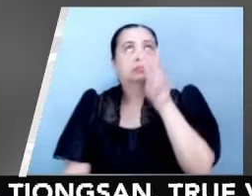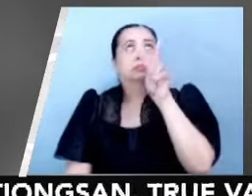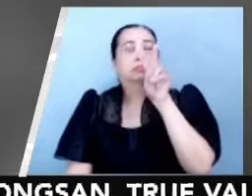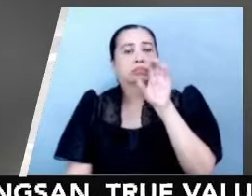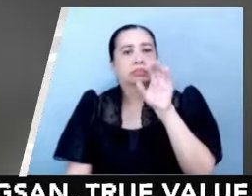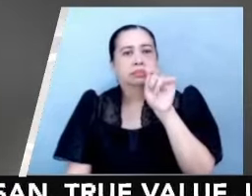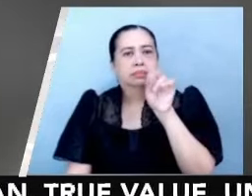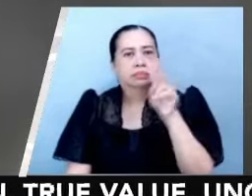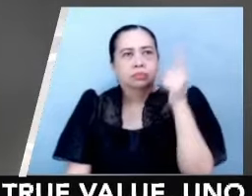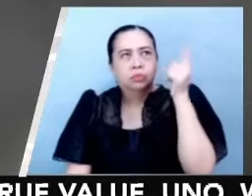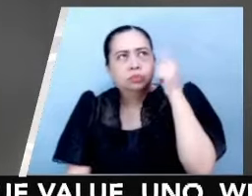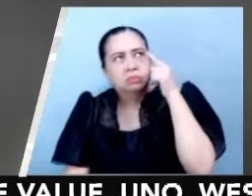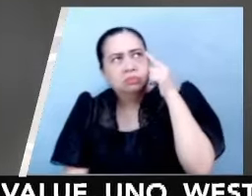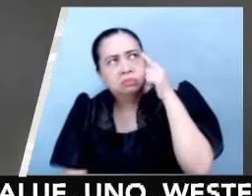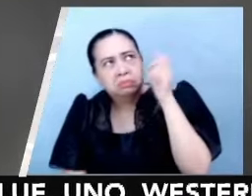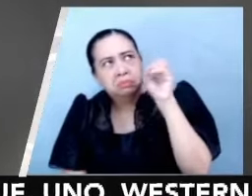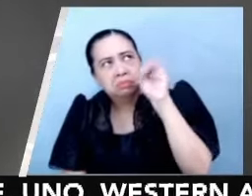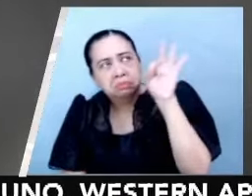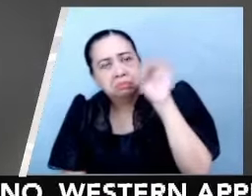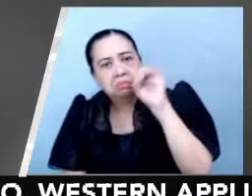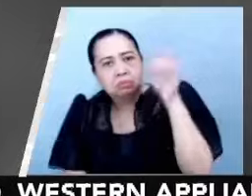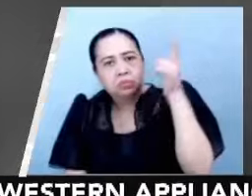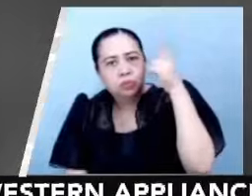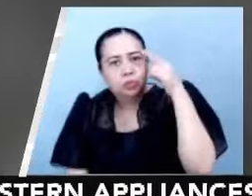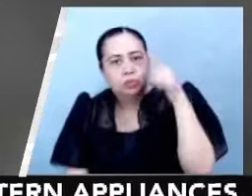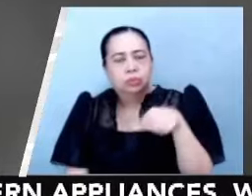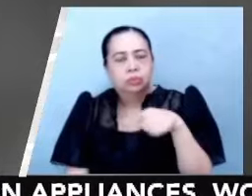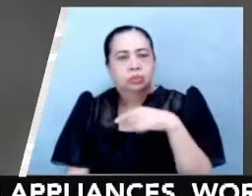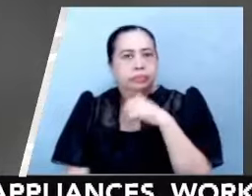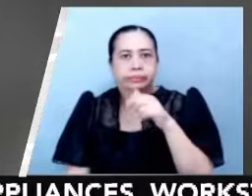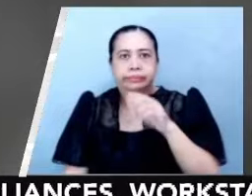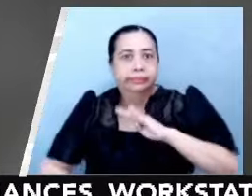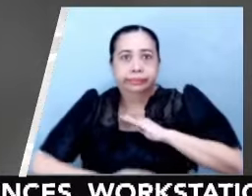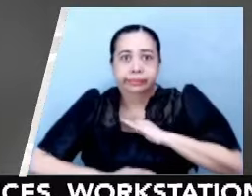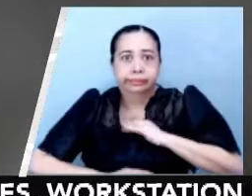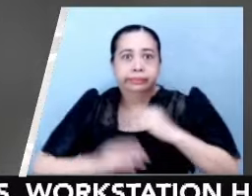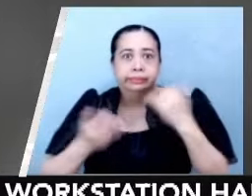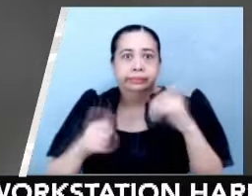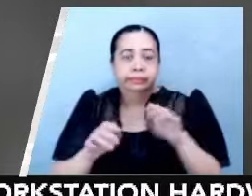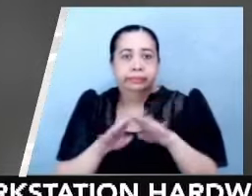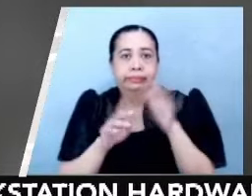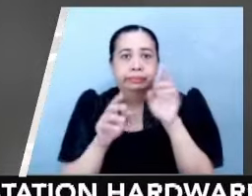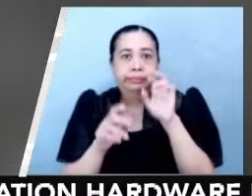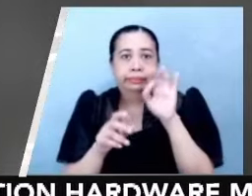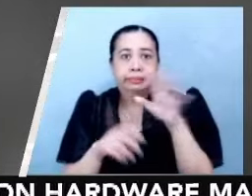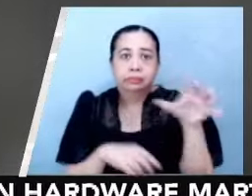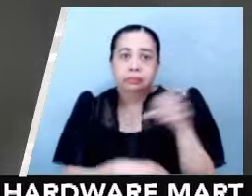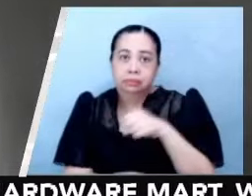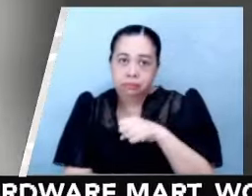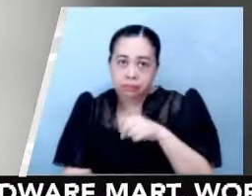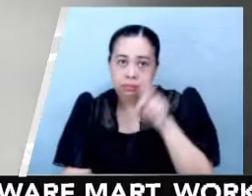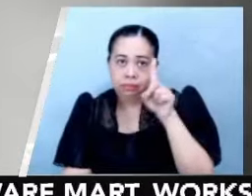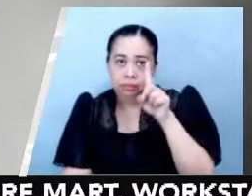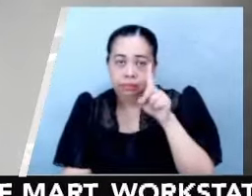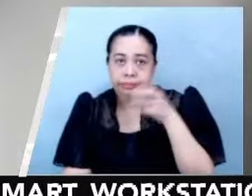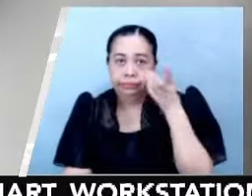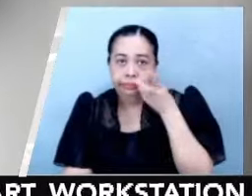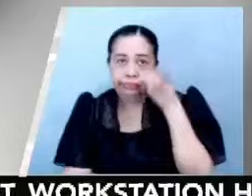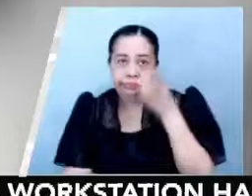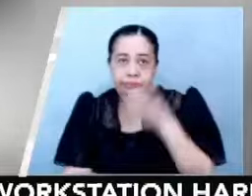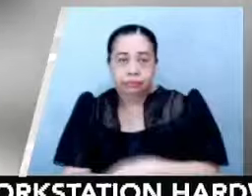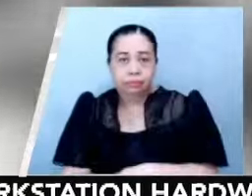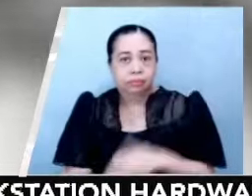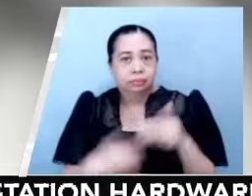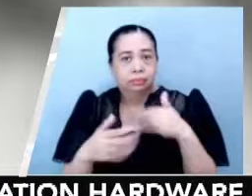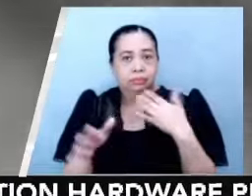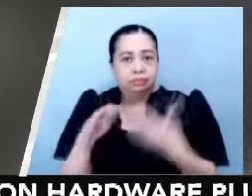pag-aakalang nakapatay iyon. Ang lalaki hindi pa nakontento, binuksan ang ref at kumuha ng isang bote ng soft drink. Bago tuloy ang lumabas,